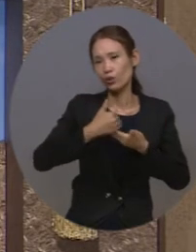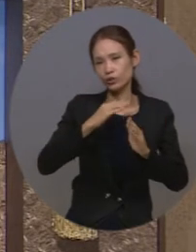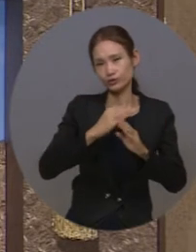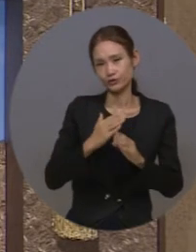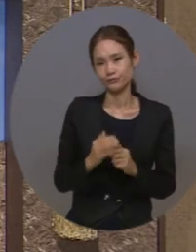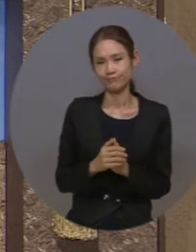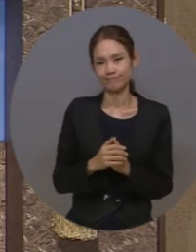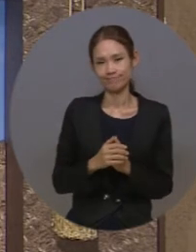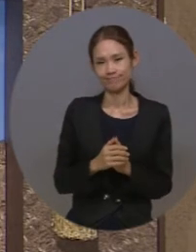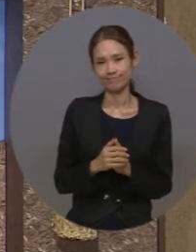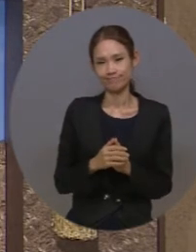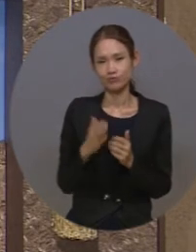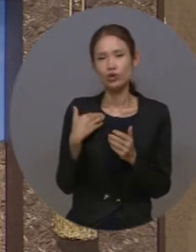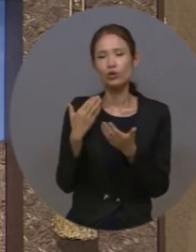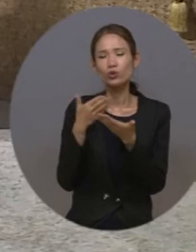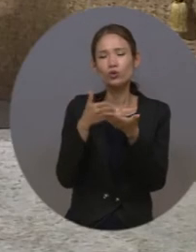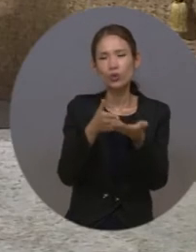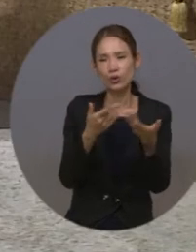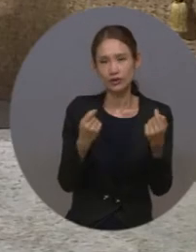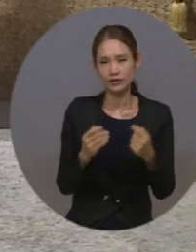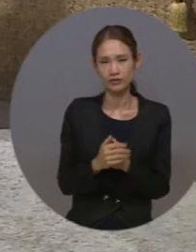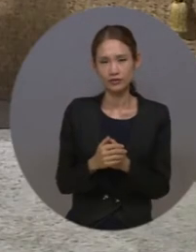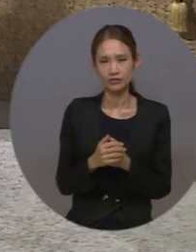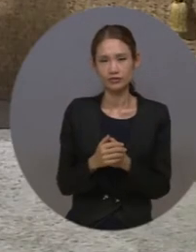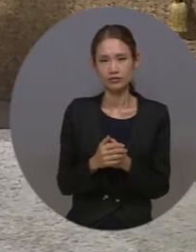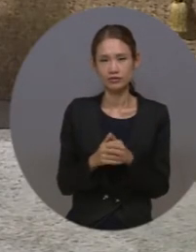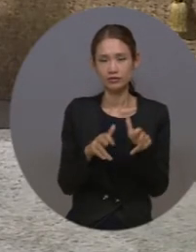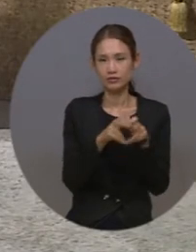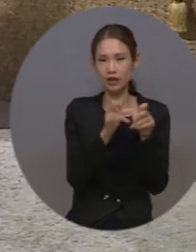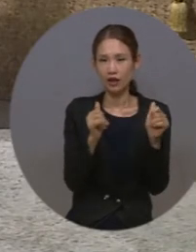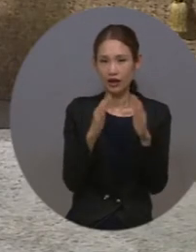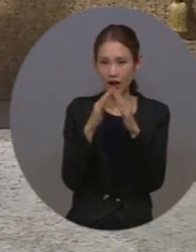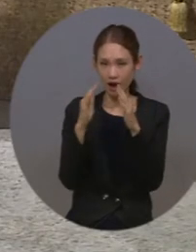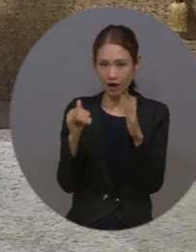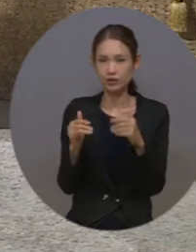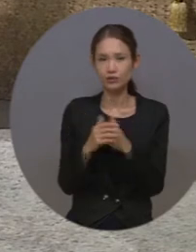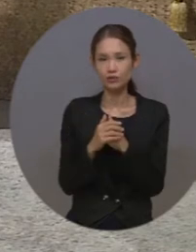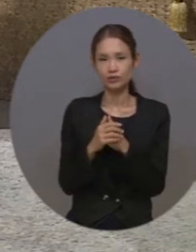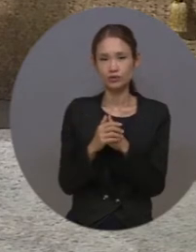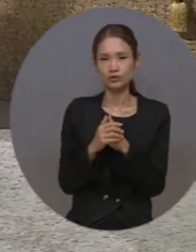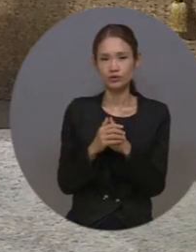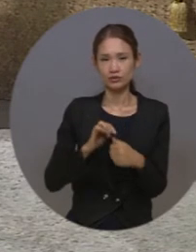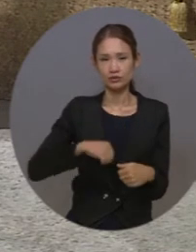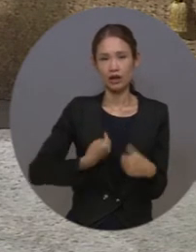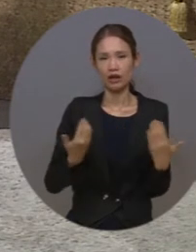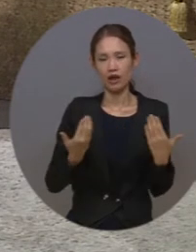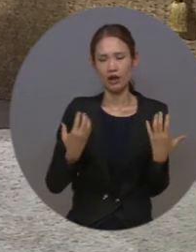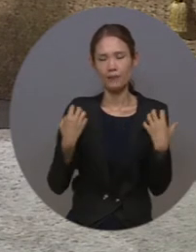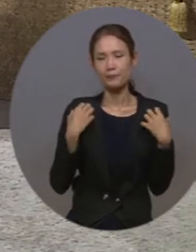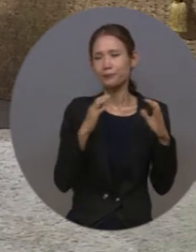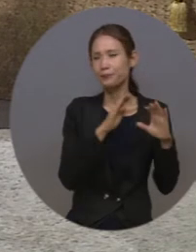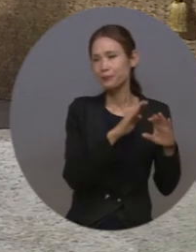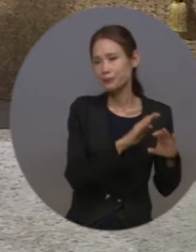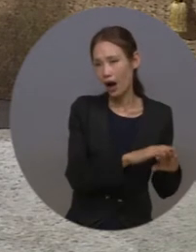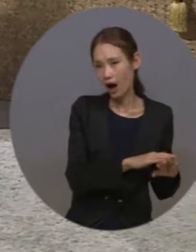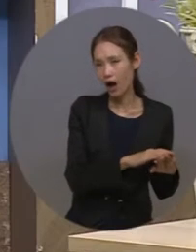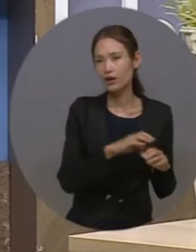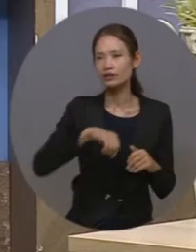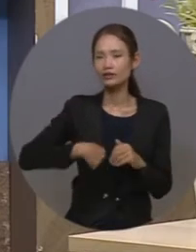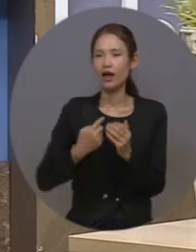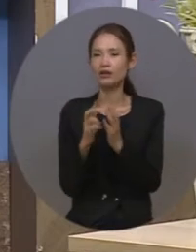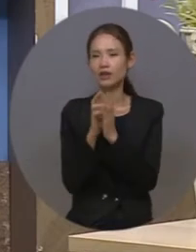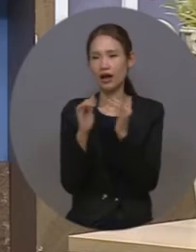예. 그것도 건의드리는 사항입니다. 그러니까 어떻게 보면 이제 장애인 가족분들은 자신의 일도 마다하고 이